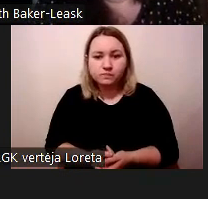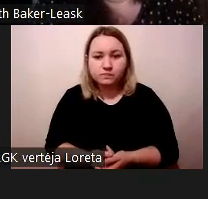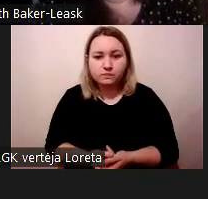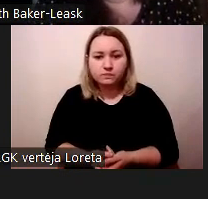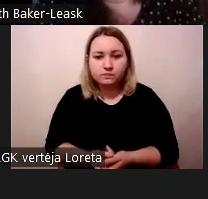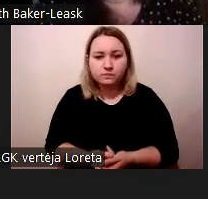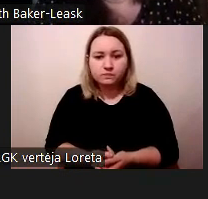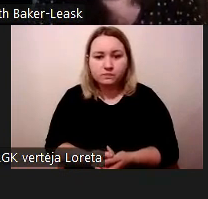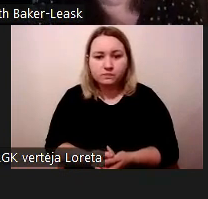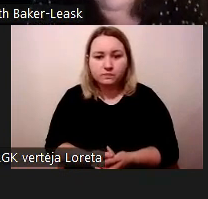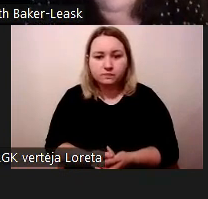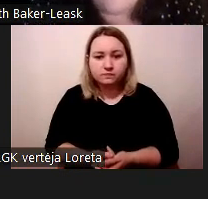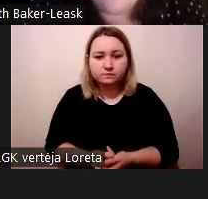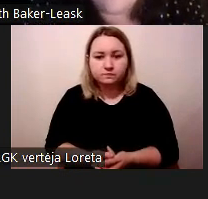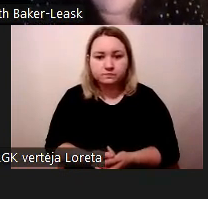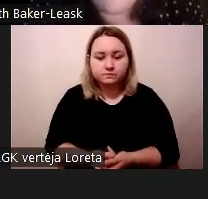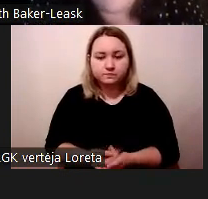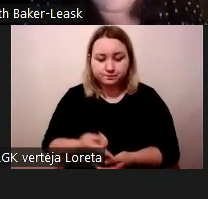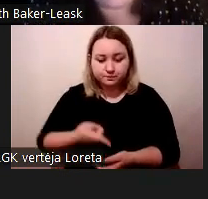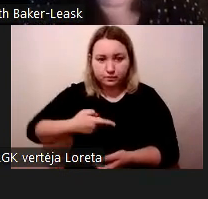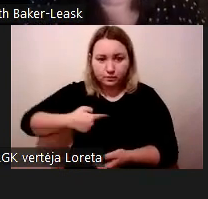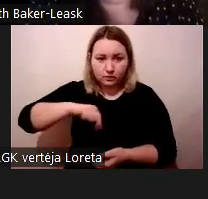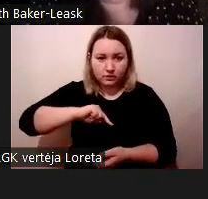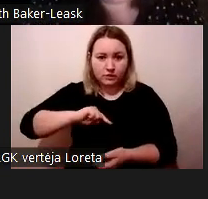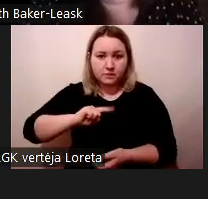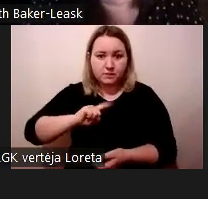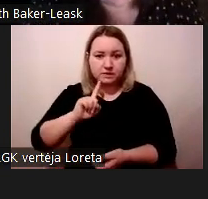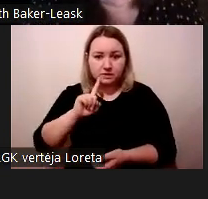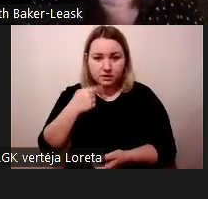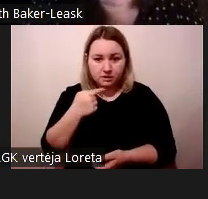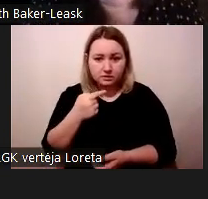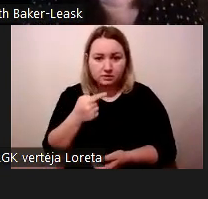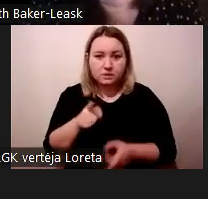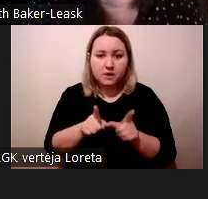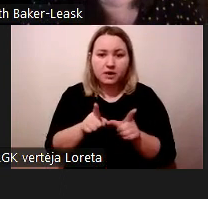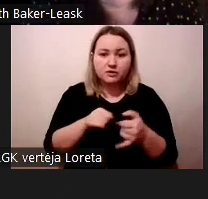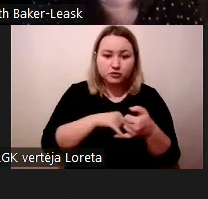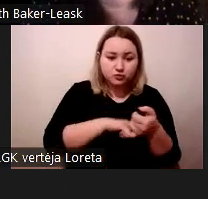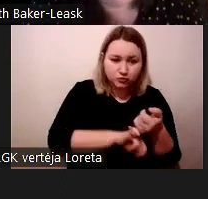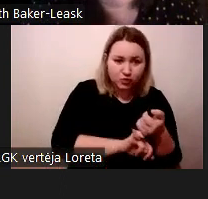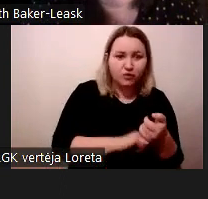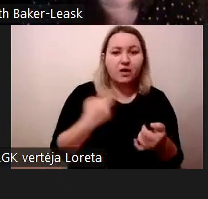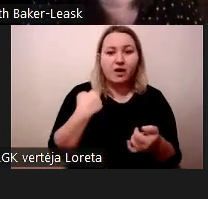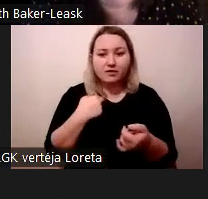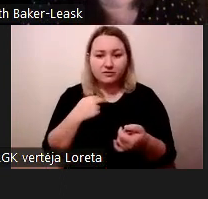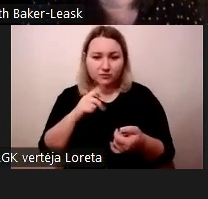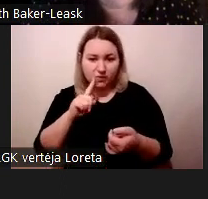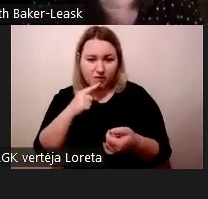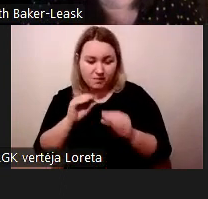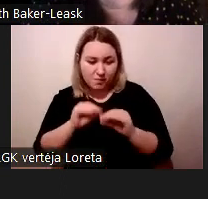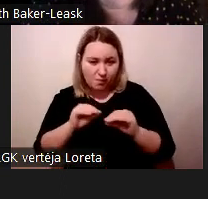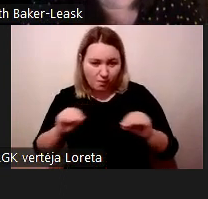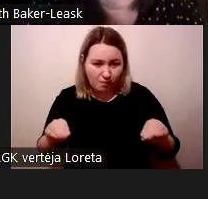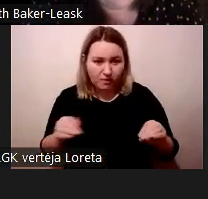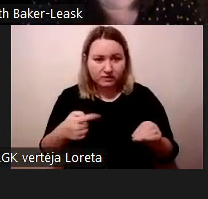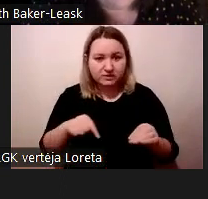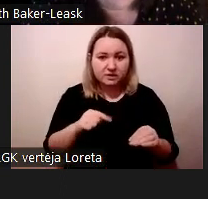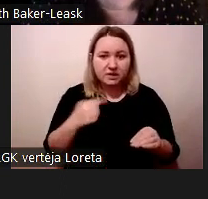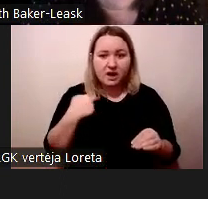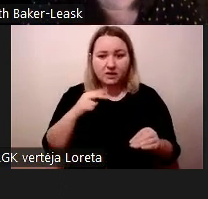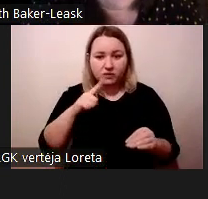Labai greitai. Mes kalbėjom čia daugiau tarp istorijos, ir anglų kalbos mokytojų. Anglų